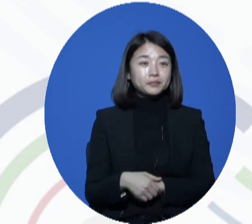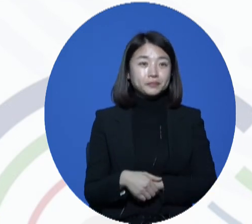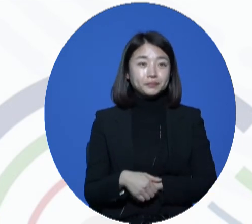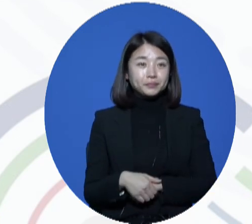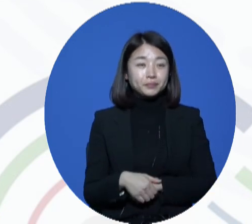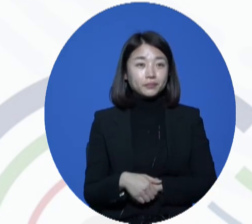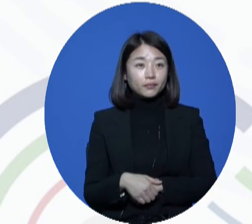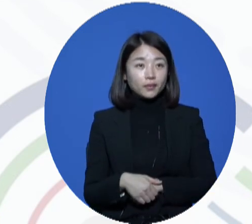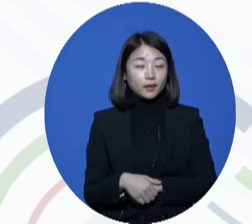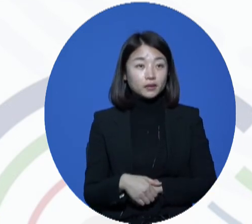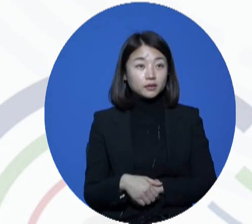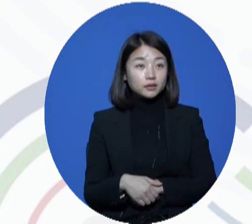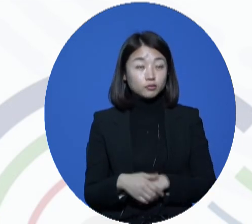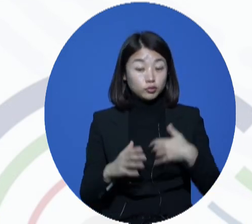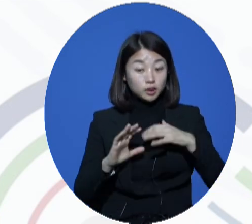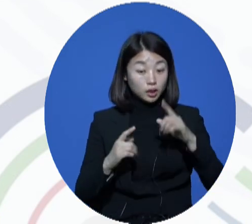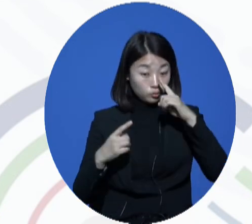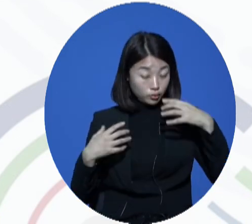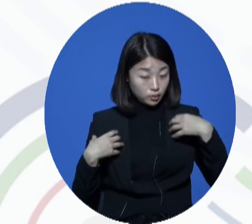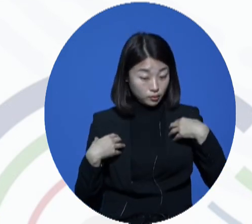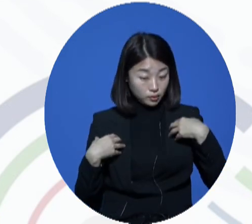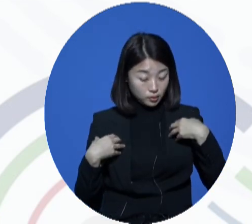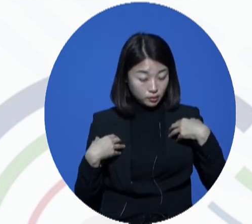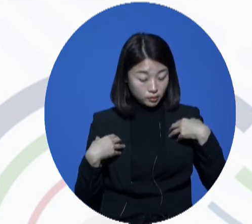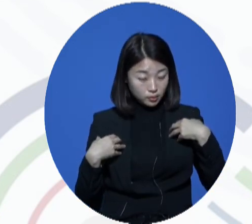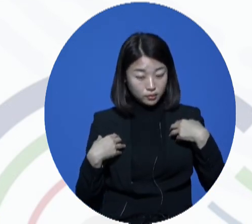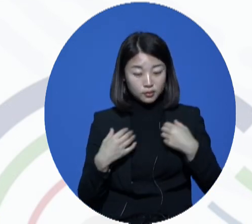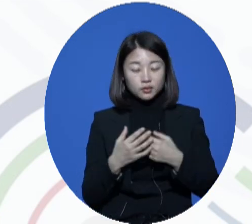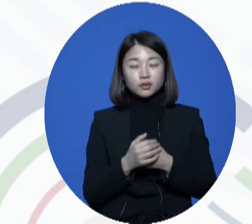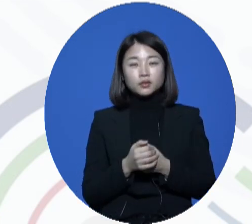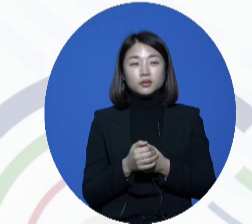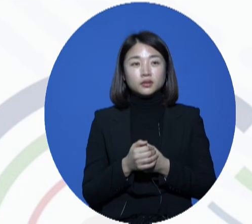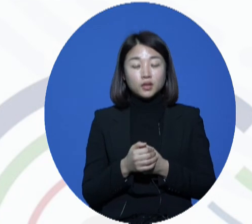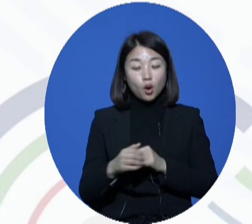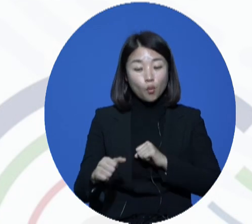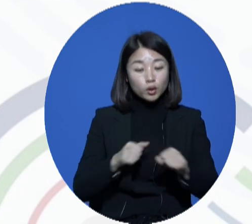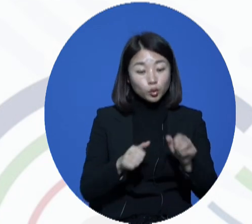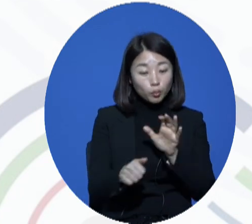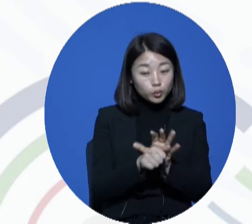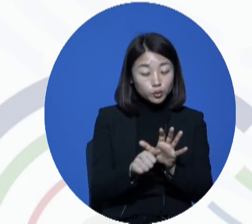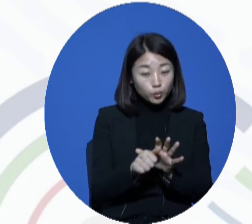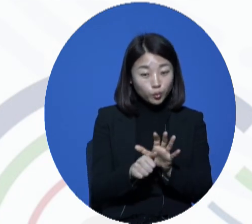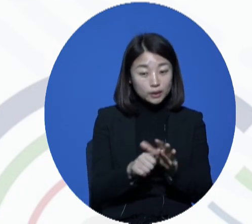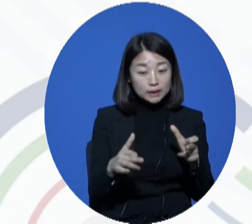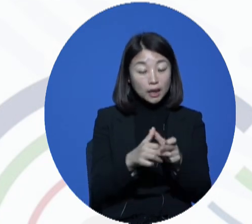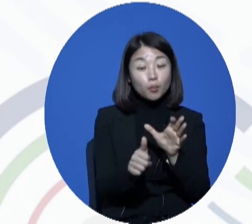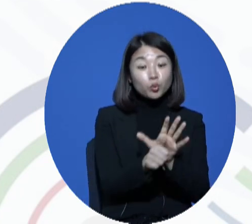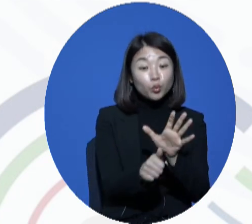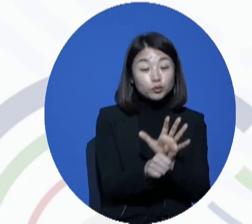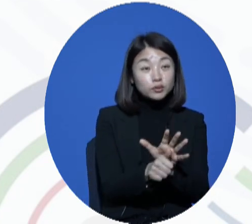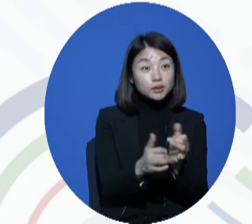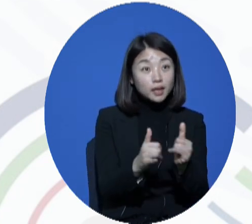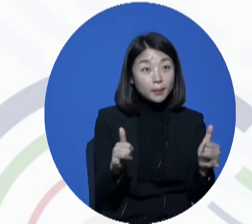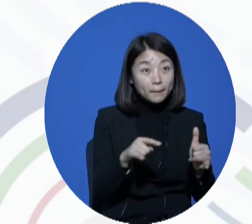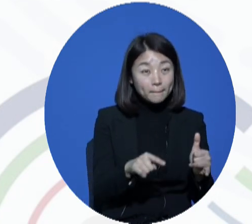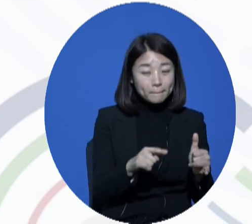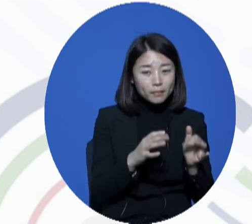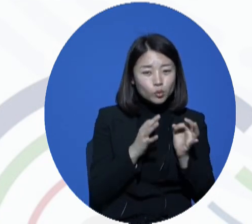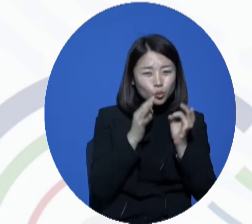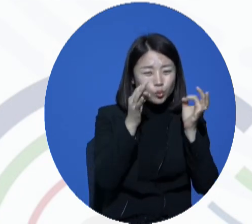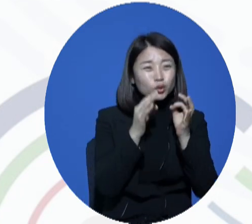핀란드 정부에서는 따라서 항상 이런 활동 보조 체계를